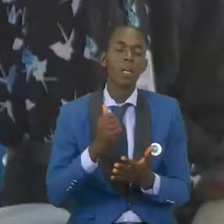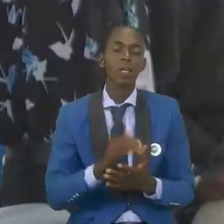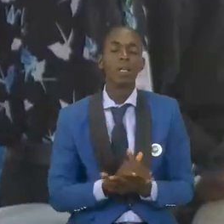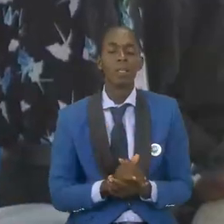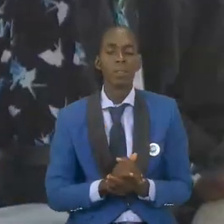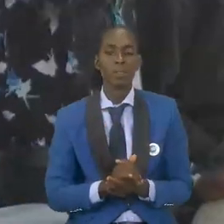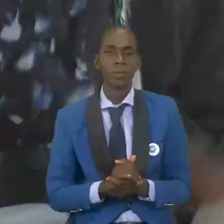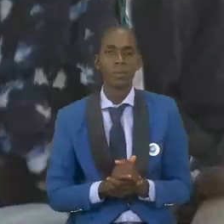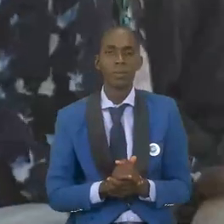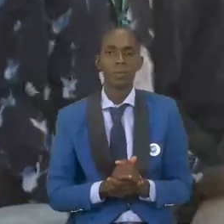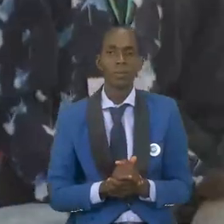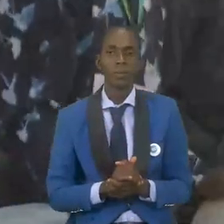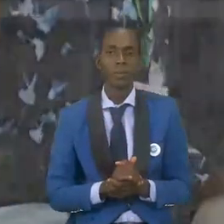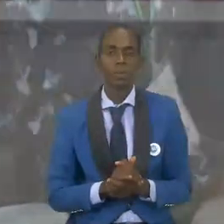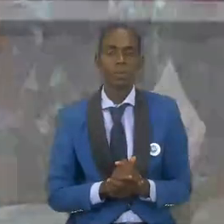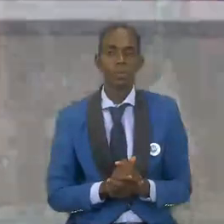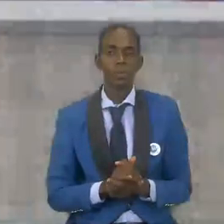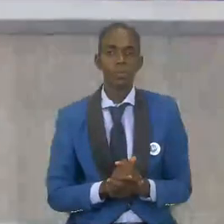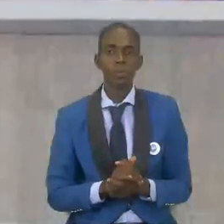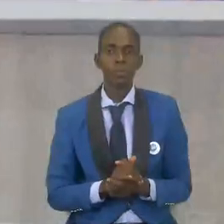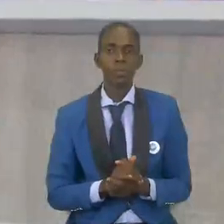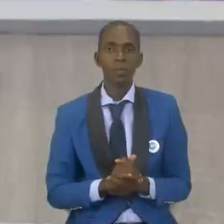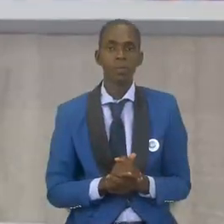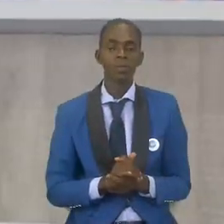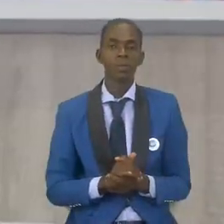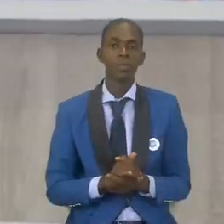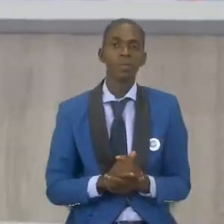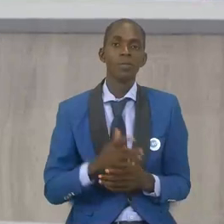de Jésus, nous prions.